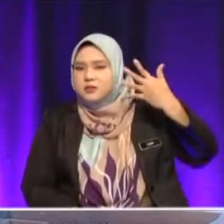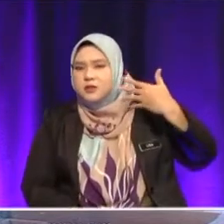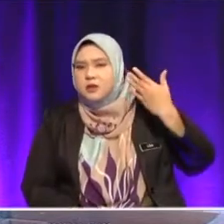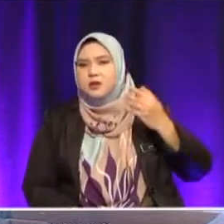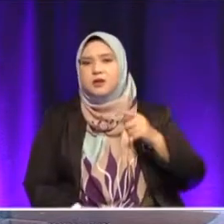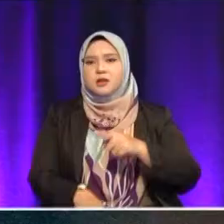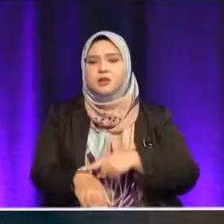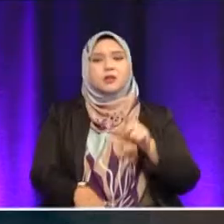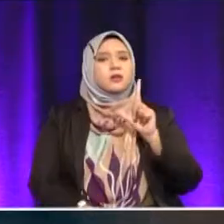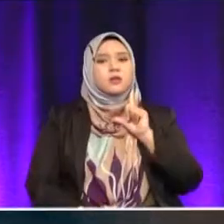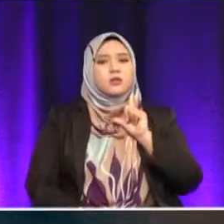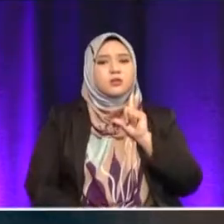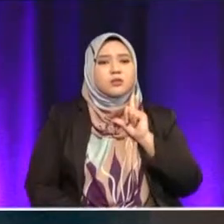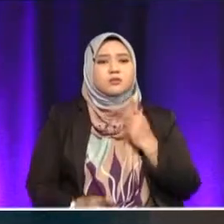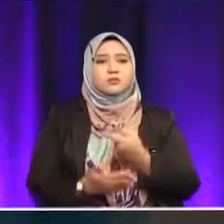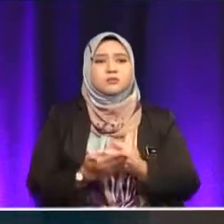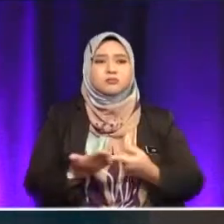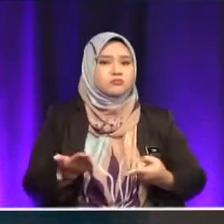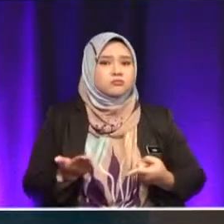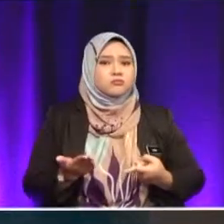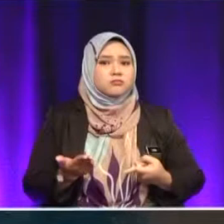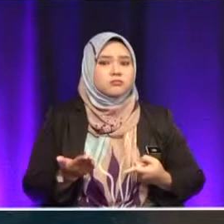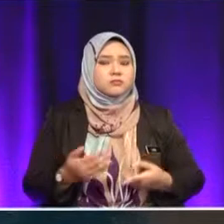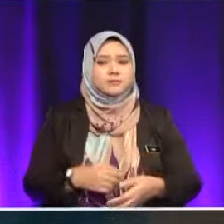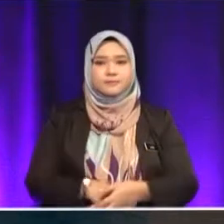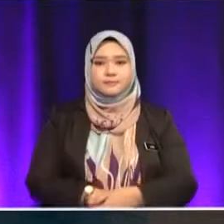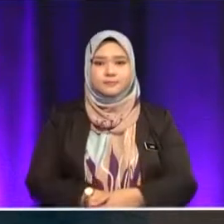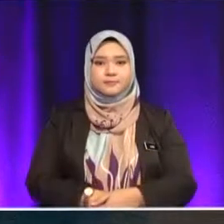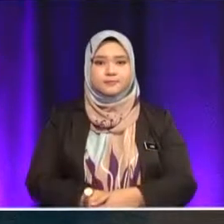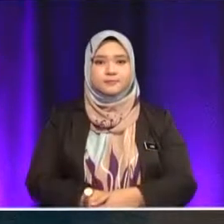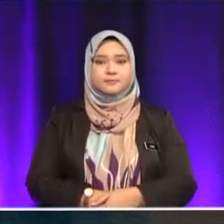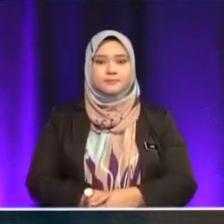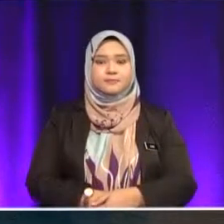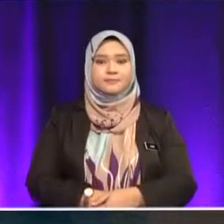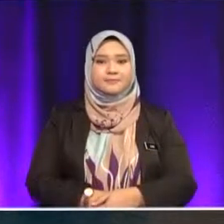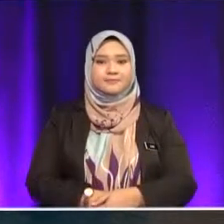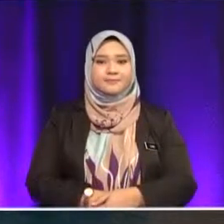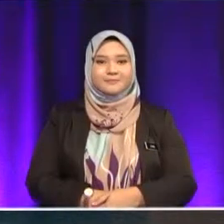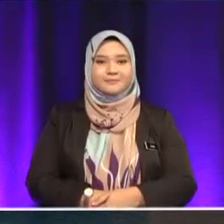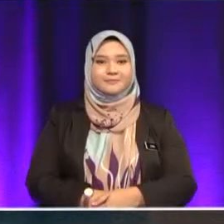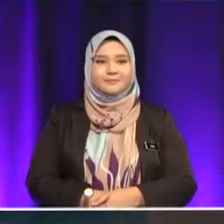jadi hari ini kita akan kajian murid-murid kita Oke murid-muri